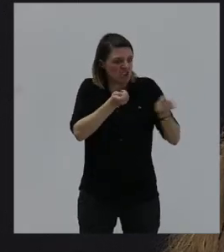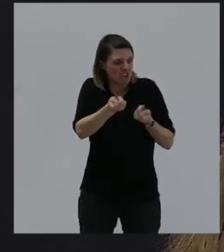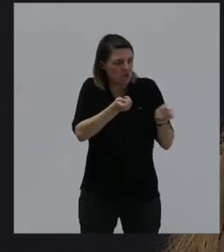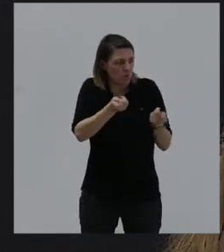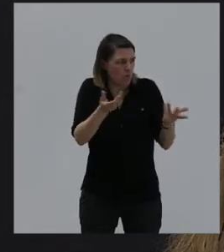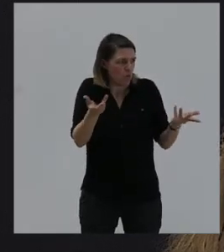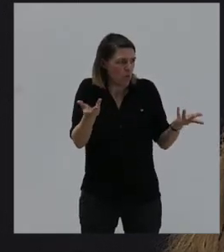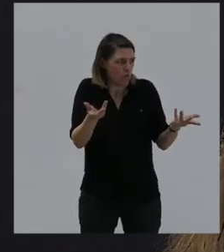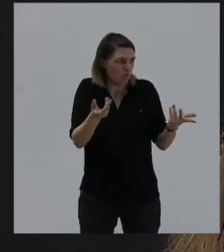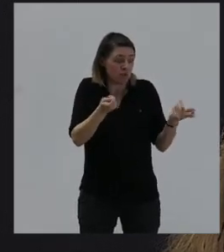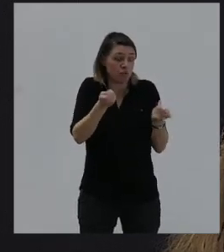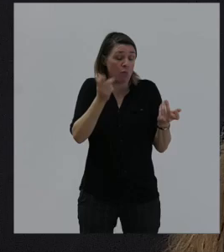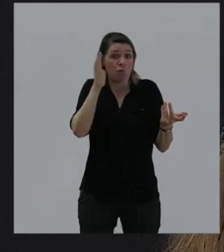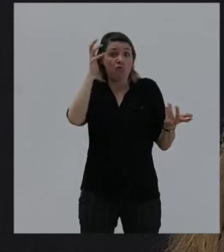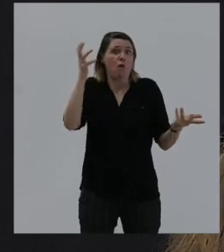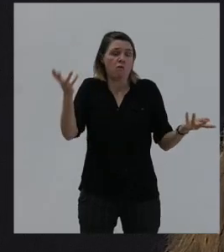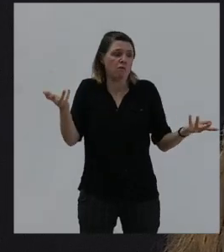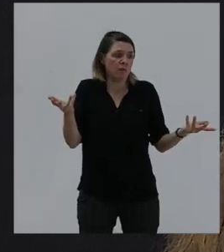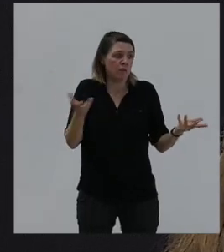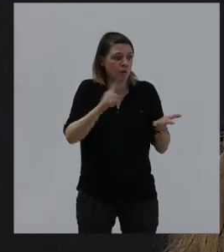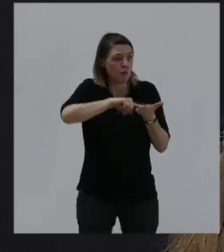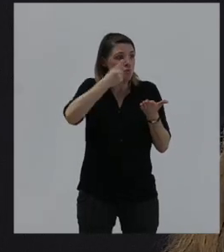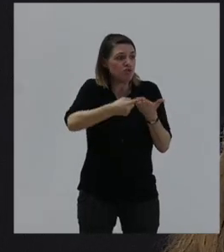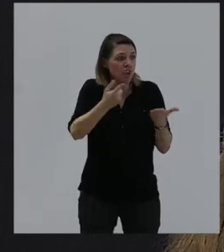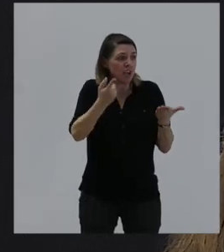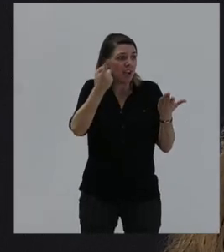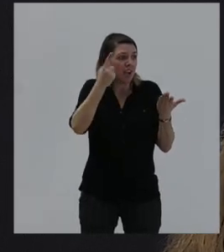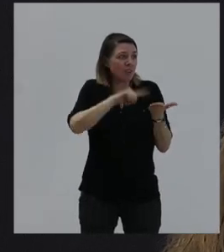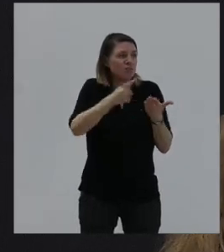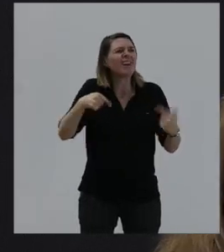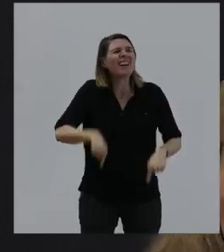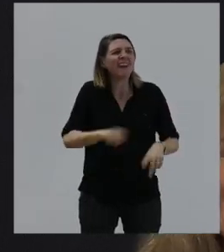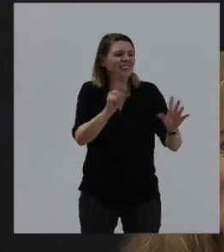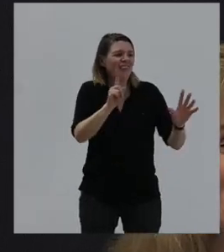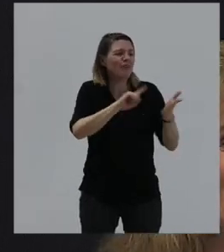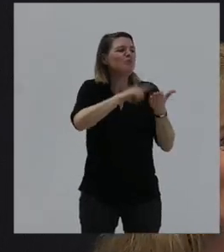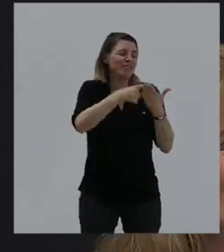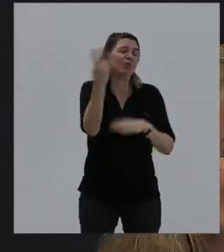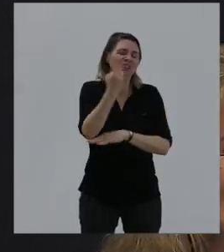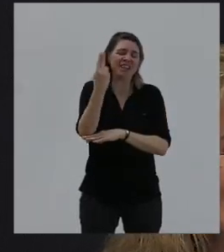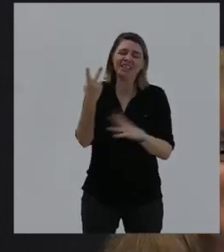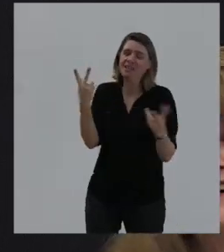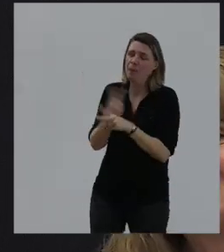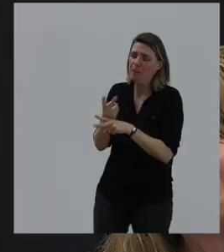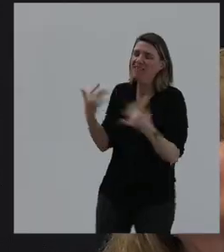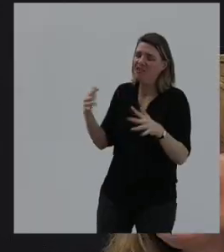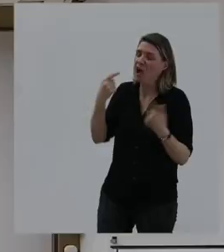gestion un peu folle du budget de l'État, de l'université, pardon. Déjà de l'université, c'est déjà pas